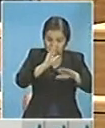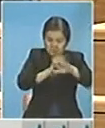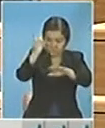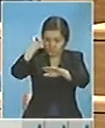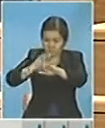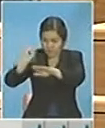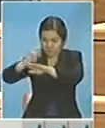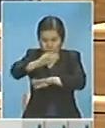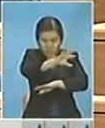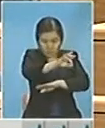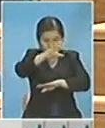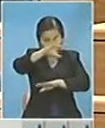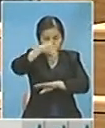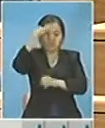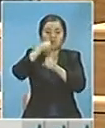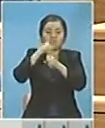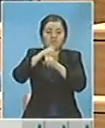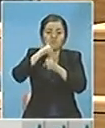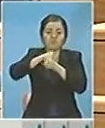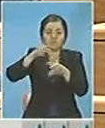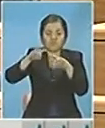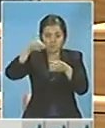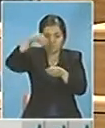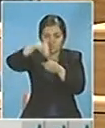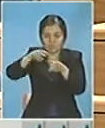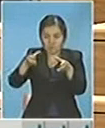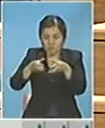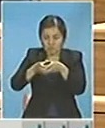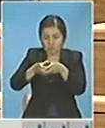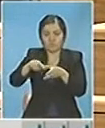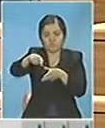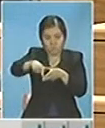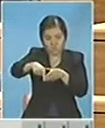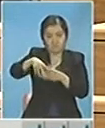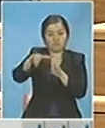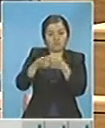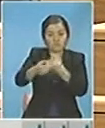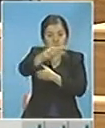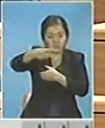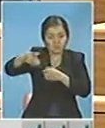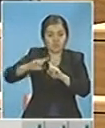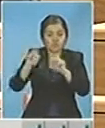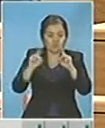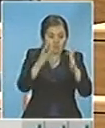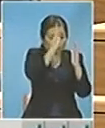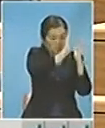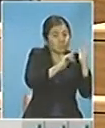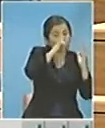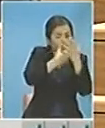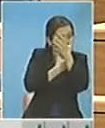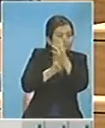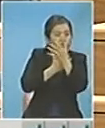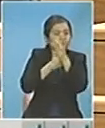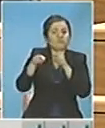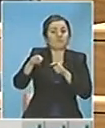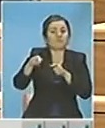ละแขนงเข้ามารวมกันอยู่ในสถานที่แห่งนี้แต่เราละเลยเราปล่อยปละละเลยไม่ความสำคัญมาตลอดเวลาเป็นเ